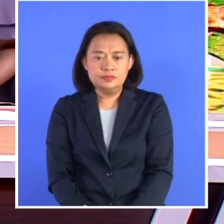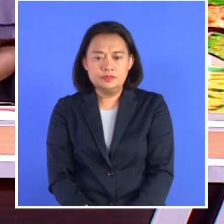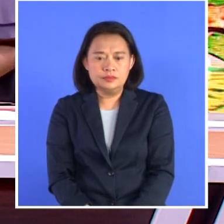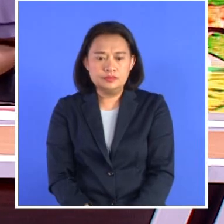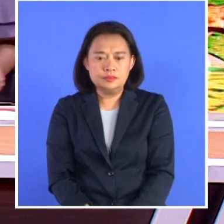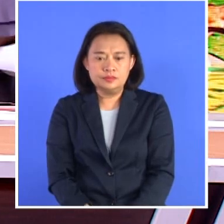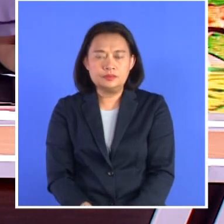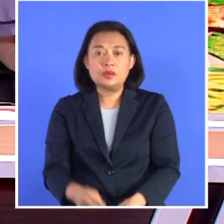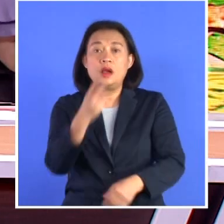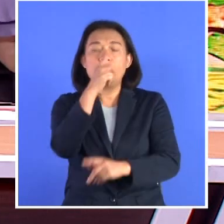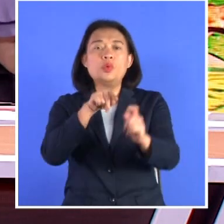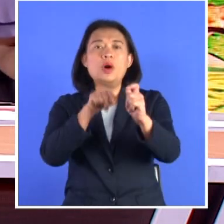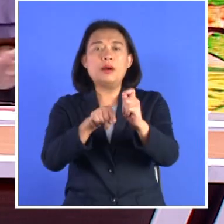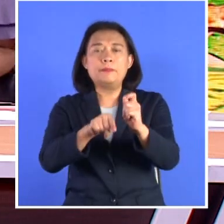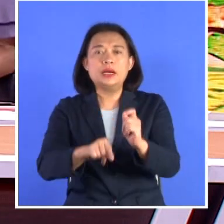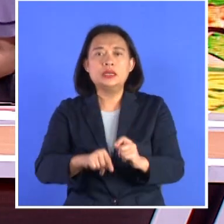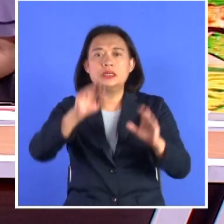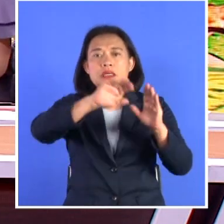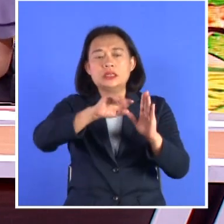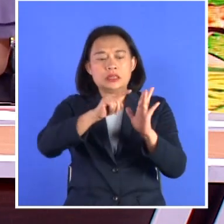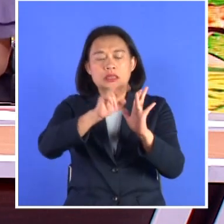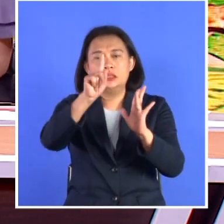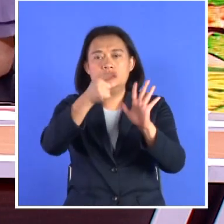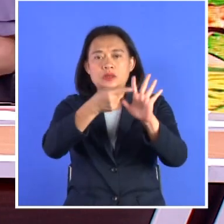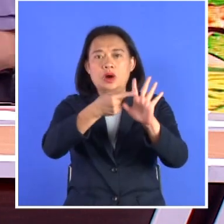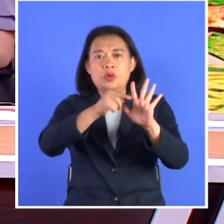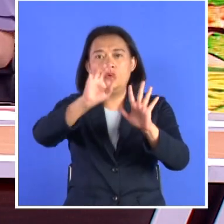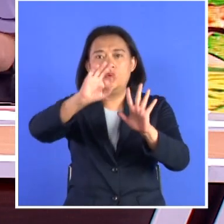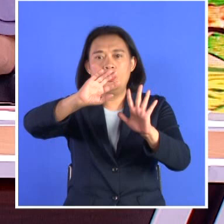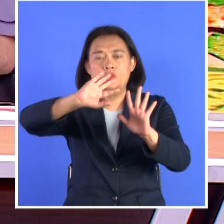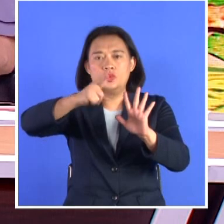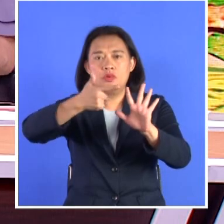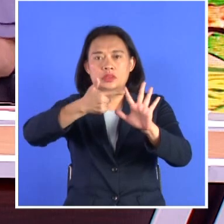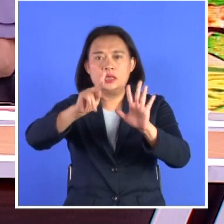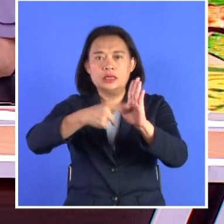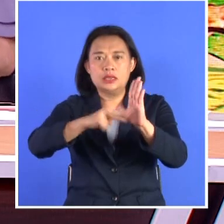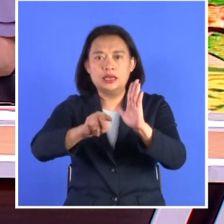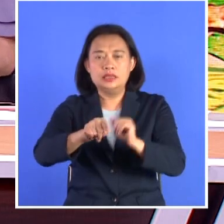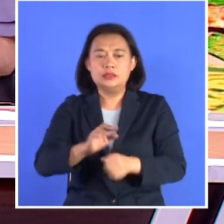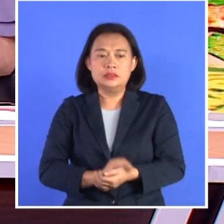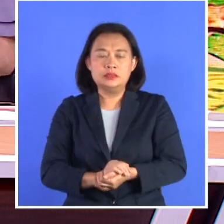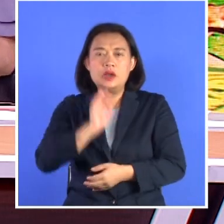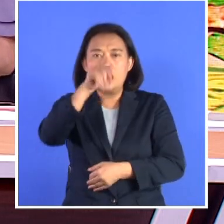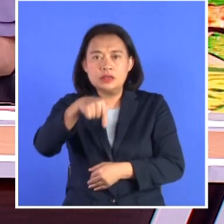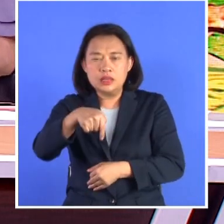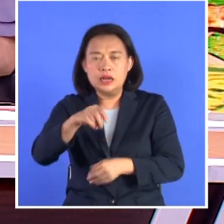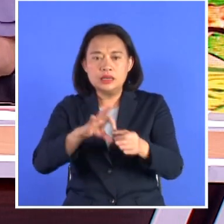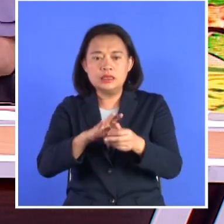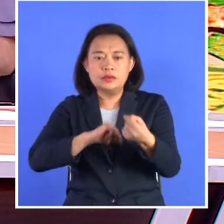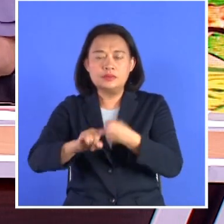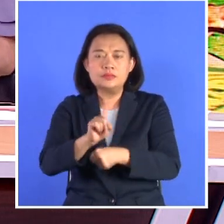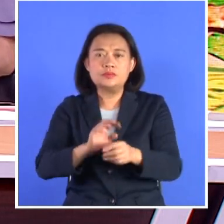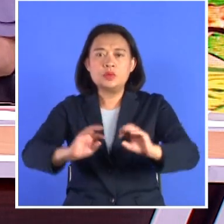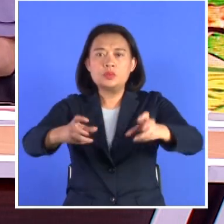เกิดอยู่ที่อำเภอเขาฉกรจังหวัดสระแก้วควานช้างคนหนึ่งนะครับพาช้างมาจังหวัดจากจังหวัดสุรินทร์ค่ะเอาขึ้นรถ 6ล้อมานะ